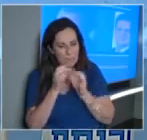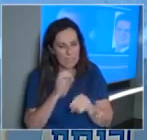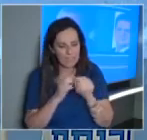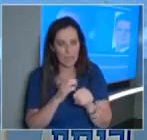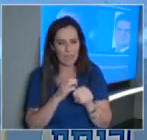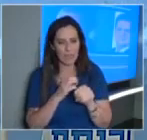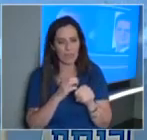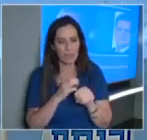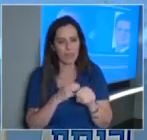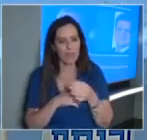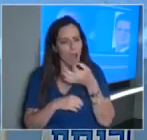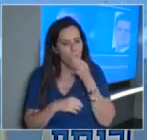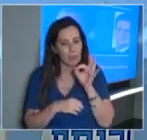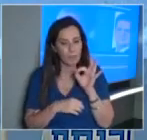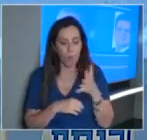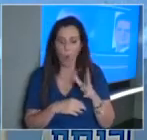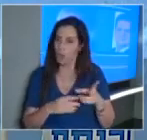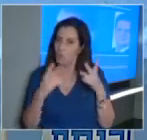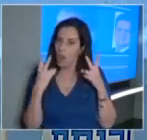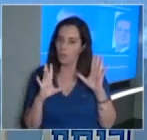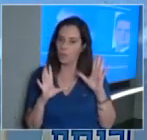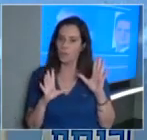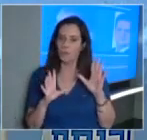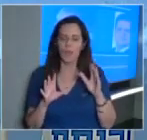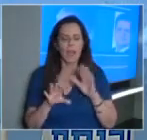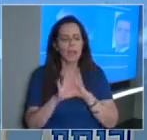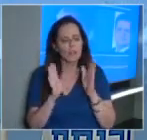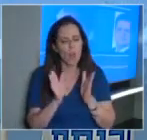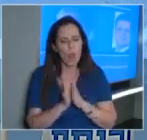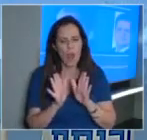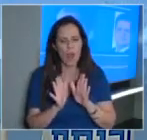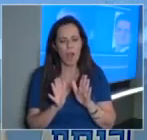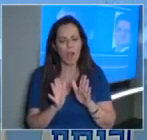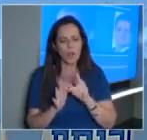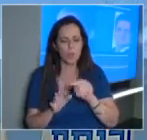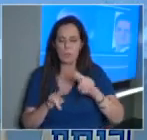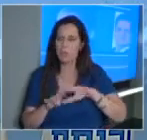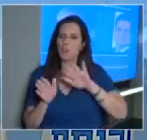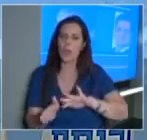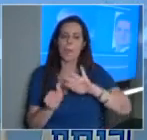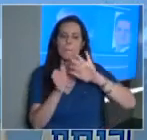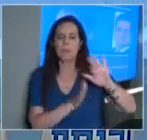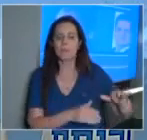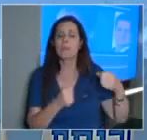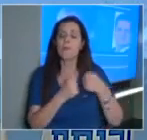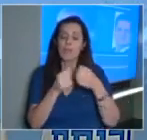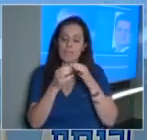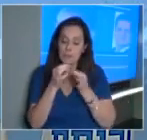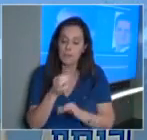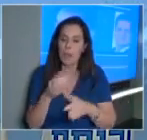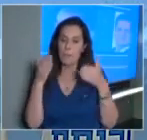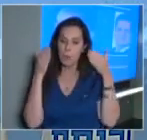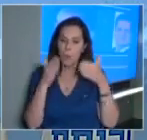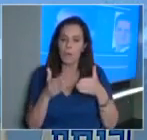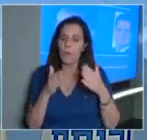הספציפי הזה רצוי ואולי כדאי לשים בצד נושאים אחרים, כי זה מאבק ספציפי ממוקד